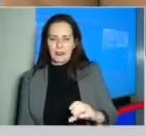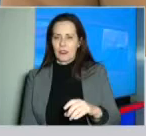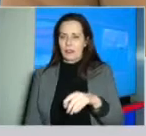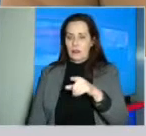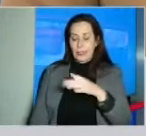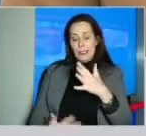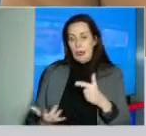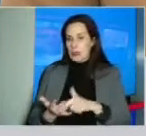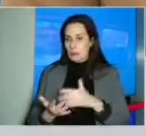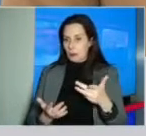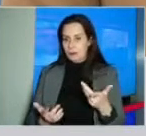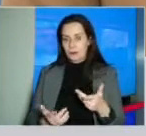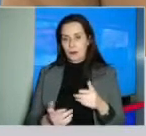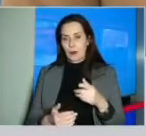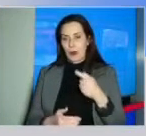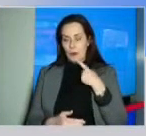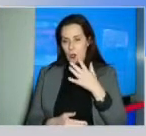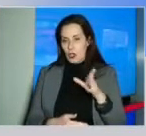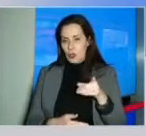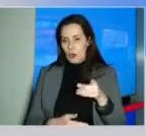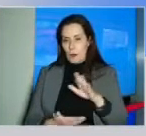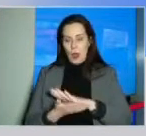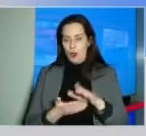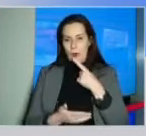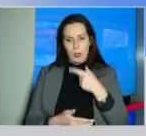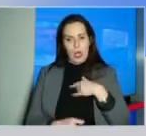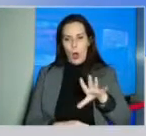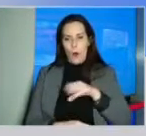יש כמה דיווחים סותרים, מצד שני יש הדיווח שאומר שהיא פשוט אמרה